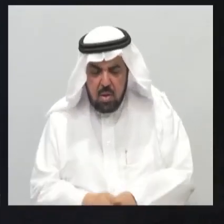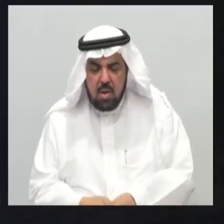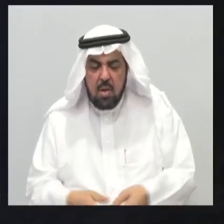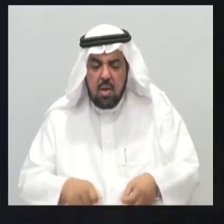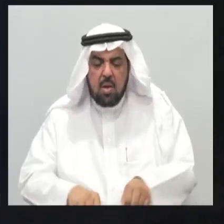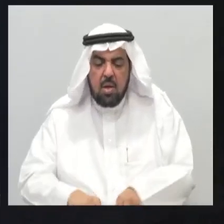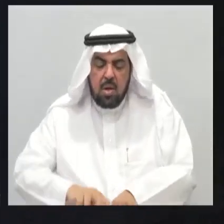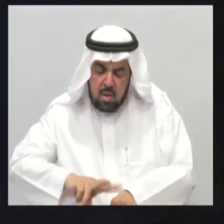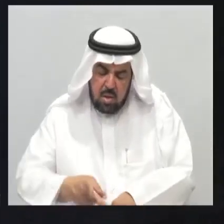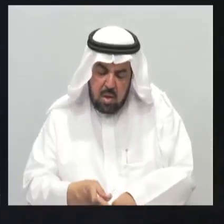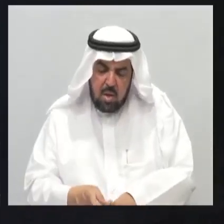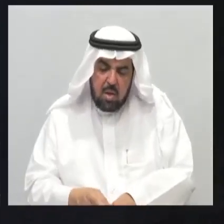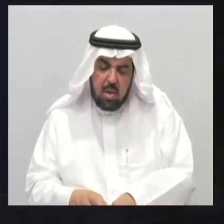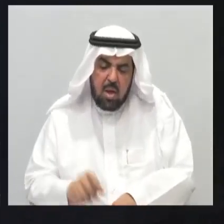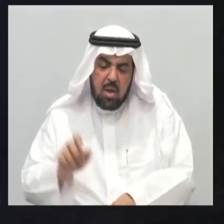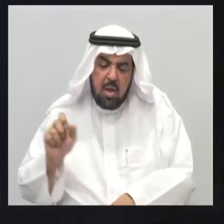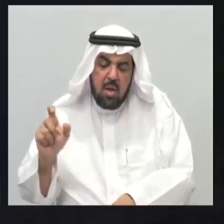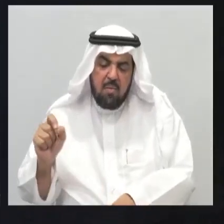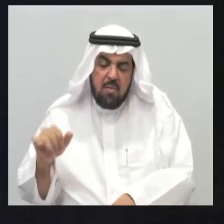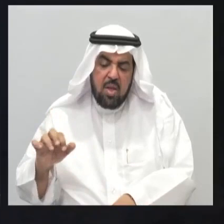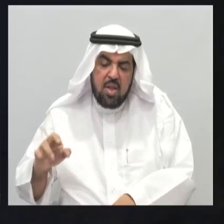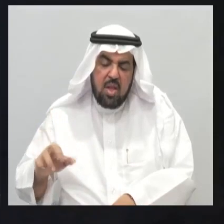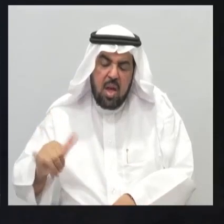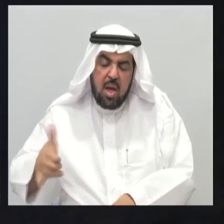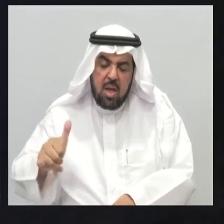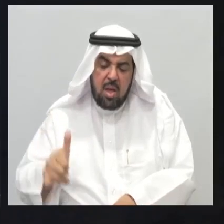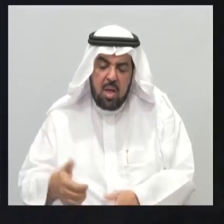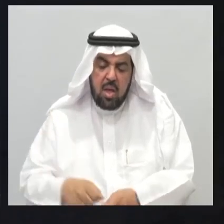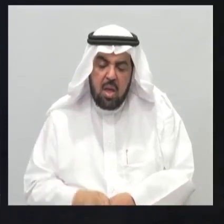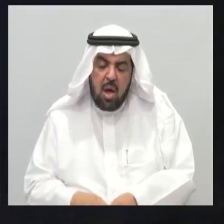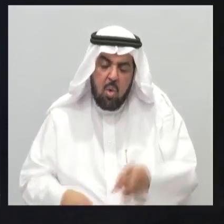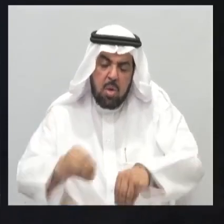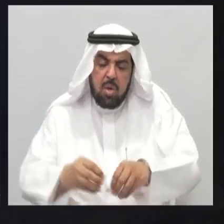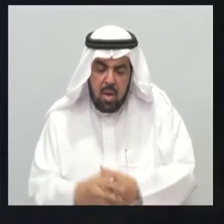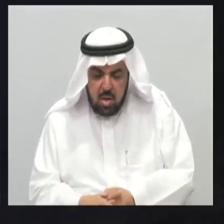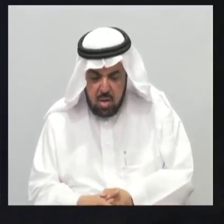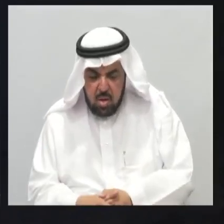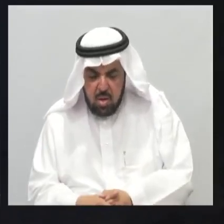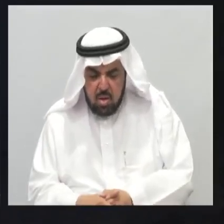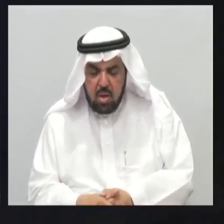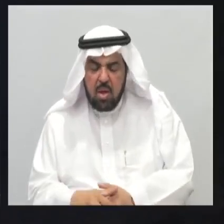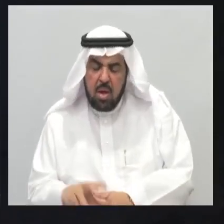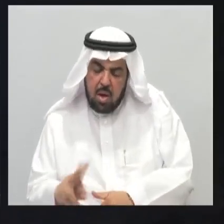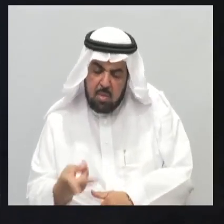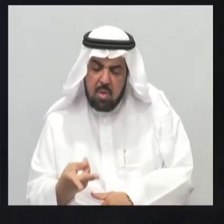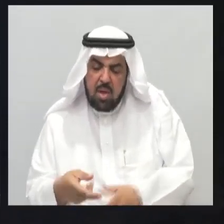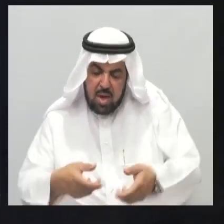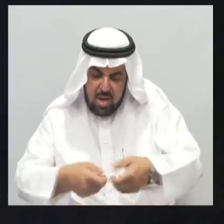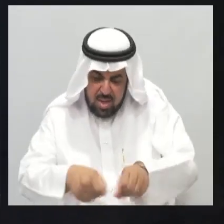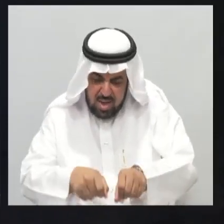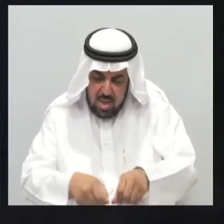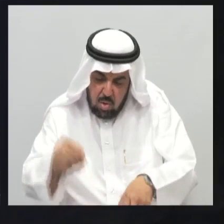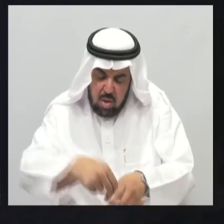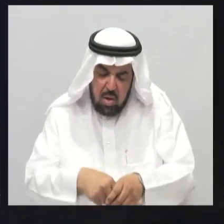هذا تغير فيزيائي أم تغير كيميائي؟ فقط الكسر. رائع، إنه تغير فيزيائي، إنما وضعه